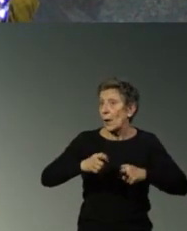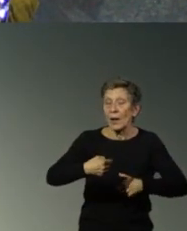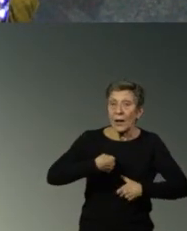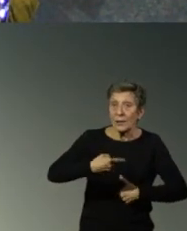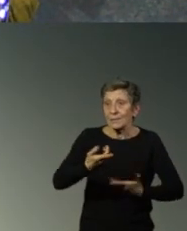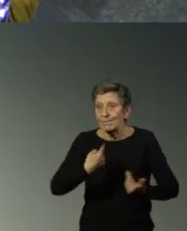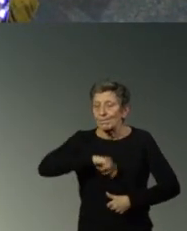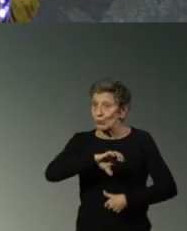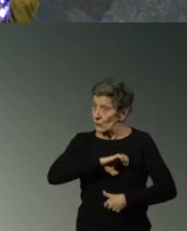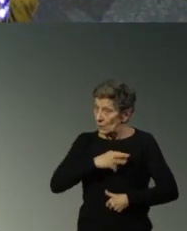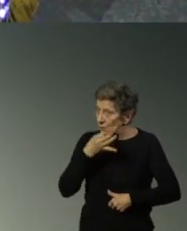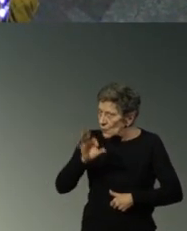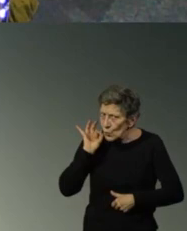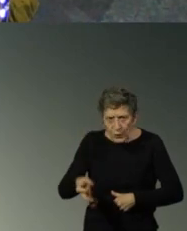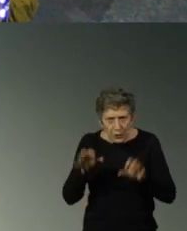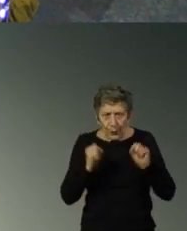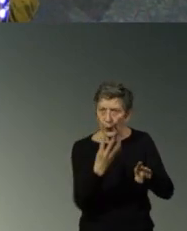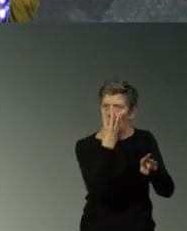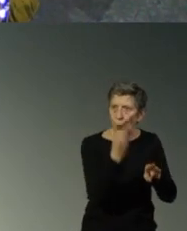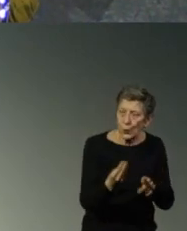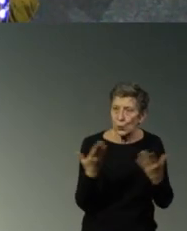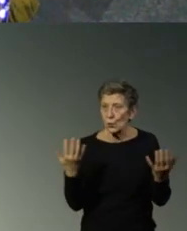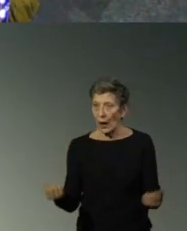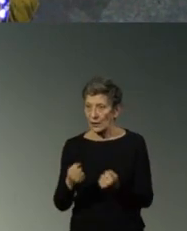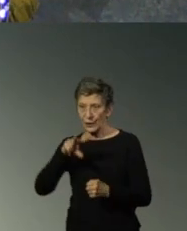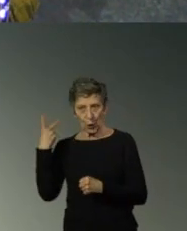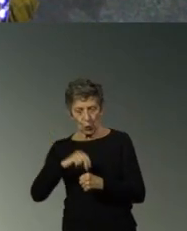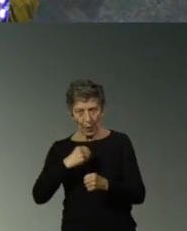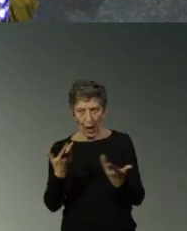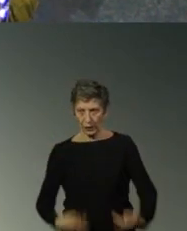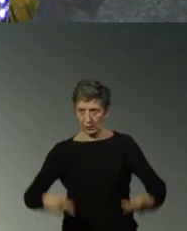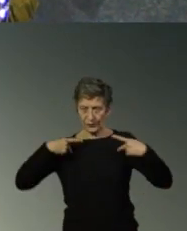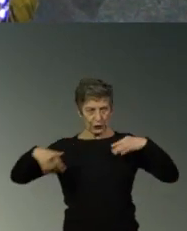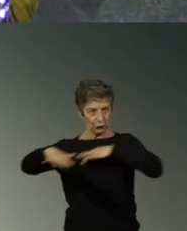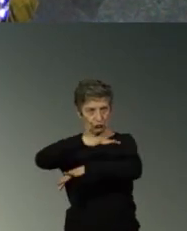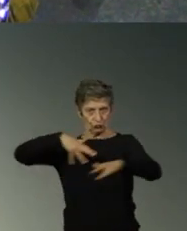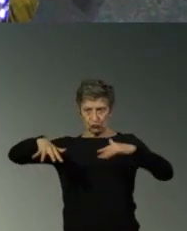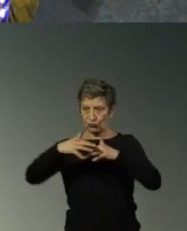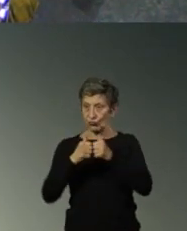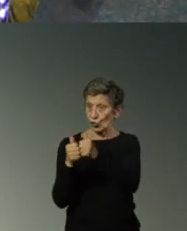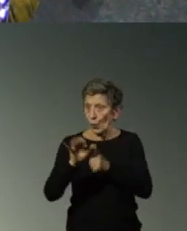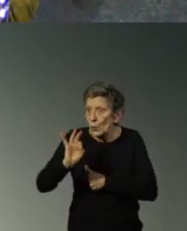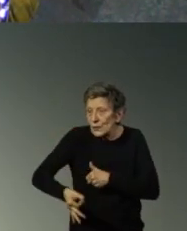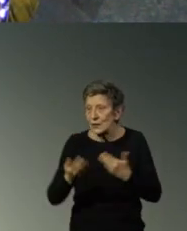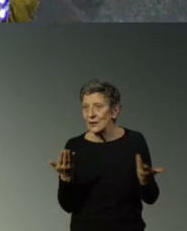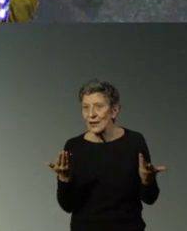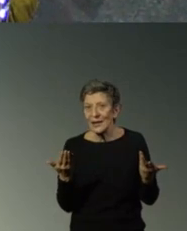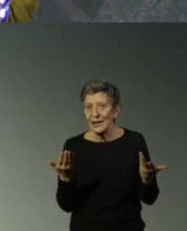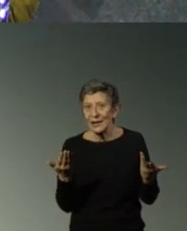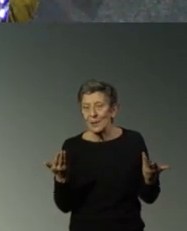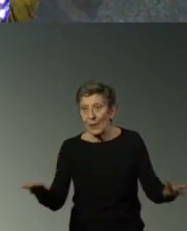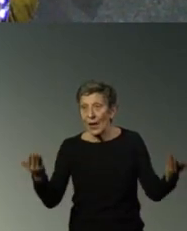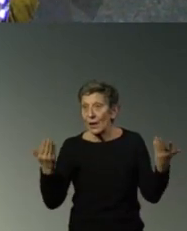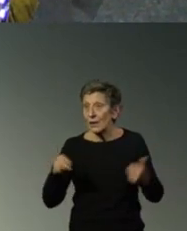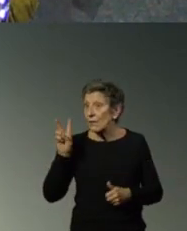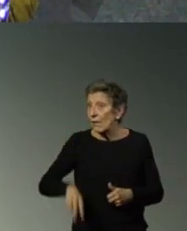d'essayer de dire qu'on peut cohabiter techniquement entre des loups et des activités humaines. Mais je vous avoue que j'ai même